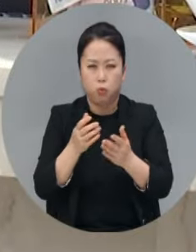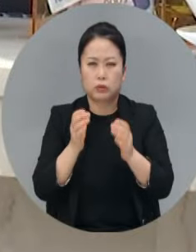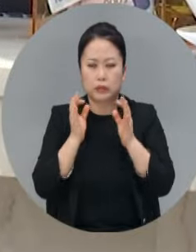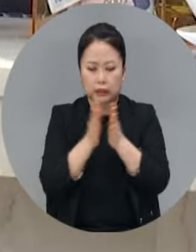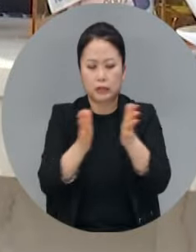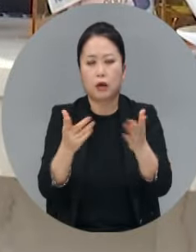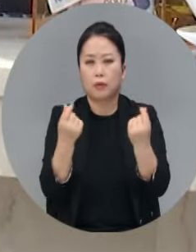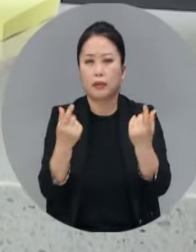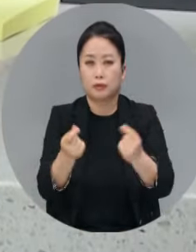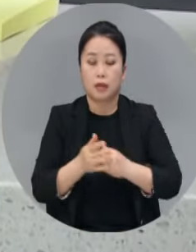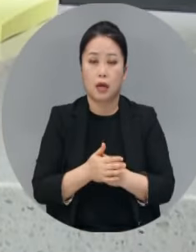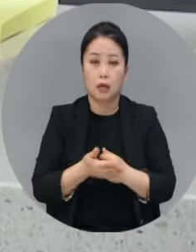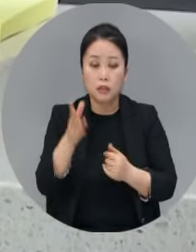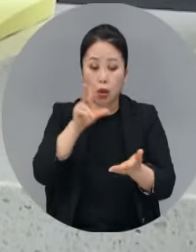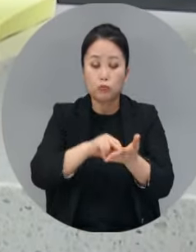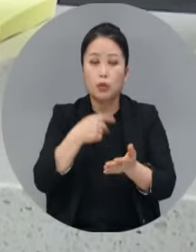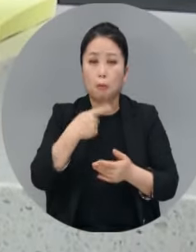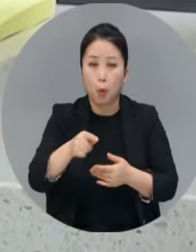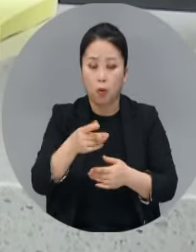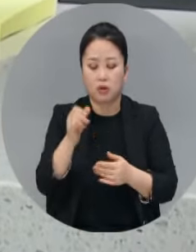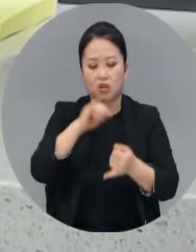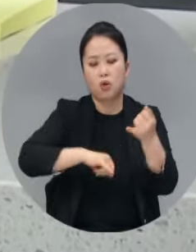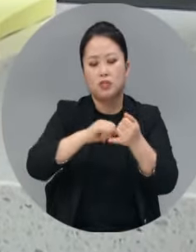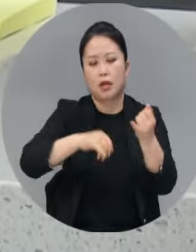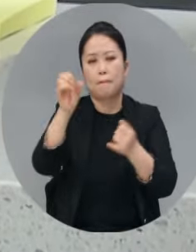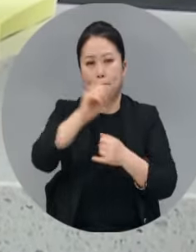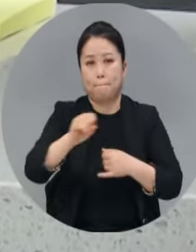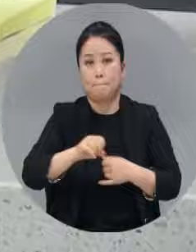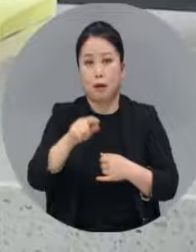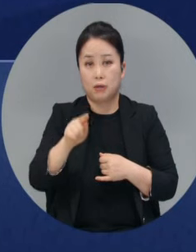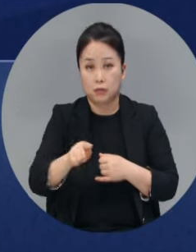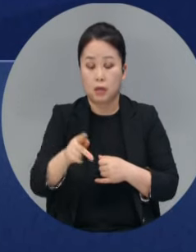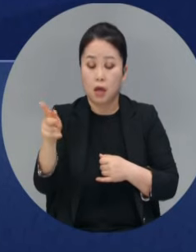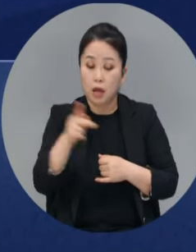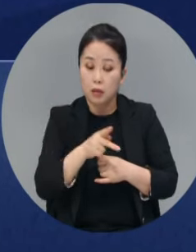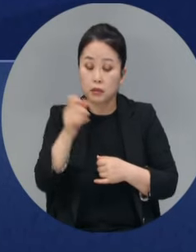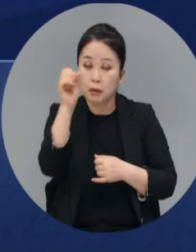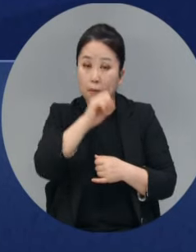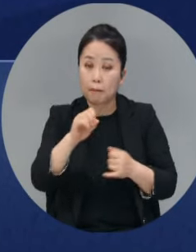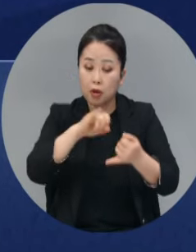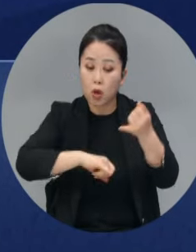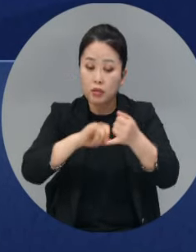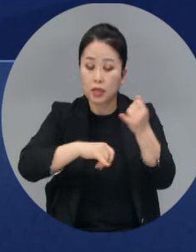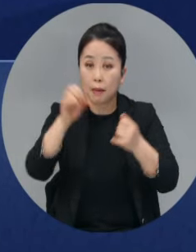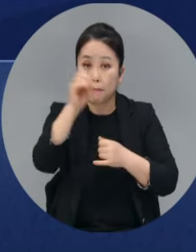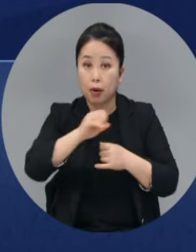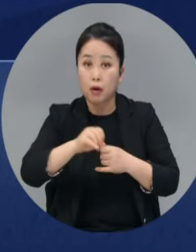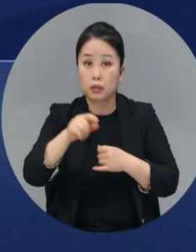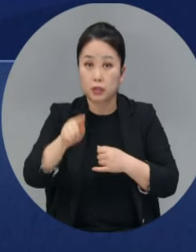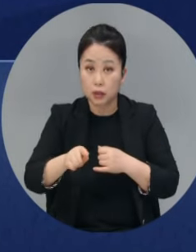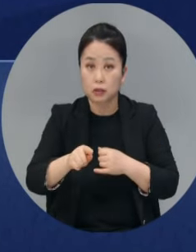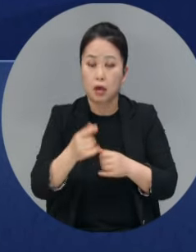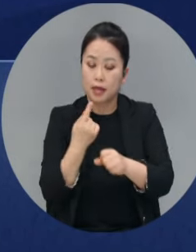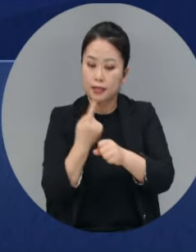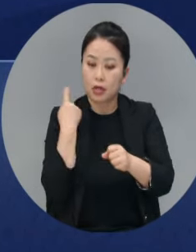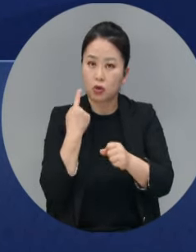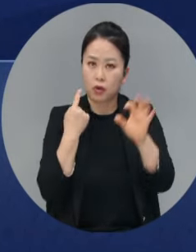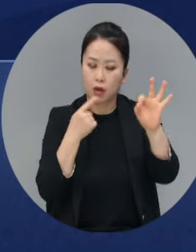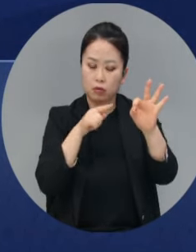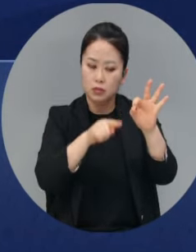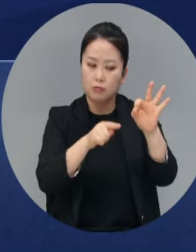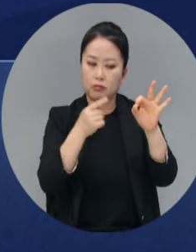문제는 연체율 지역은행 중소기업 대출 연체율은 본격적인 금리인상이 시작된 지난해